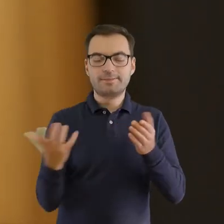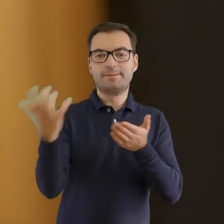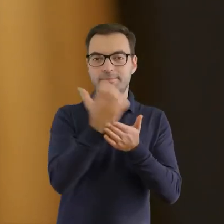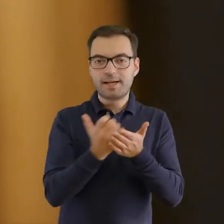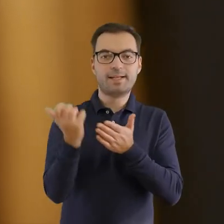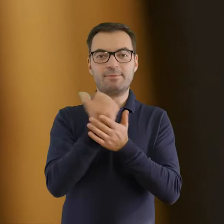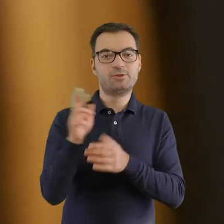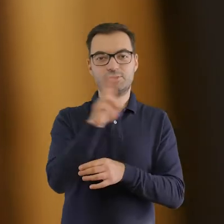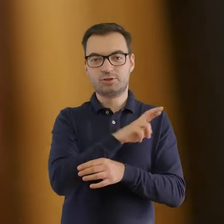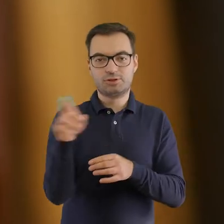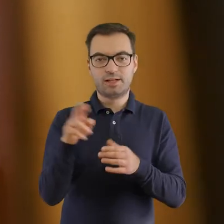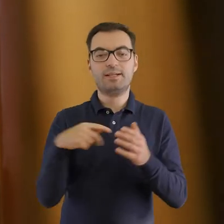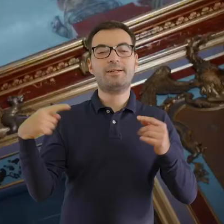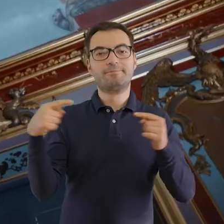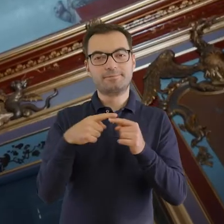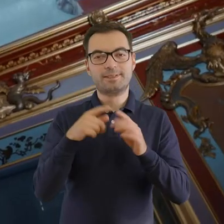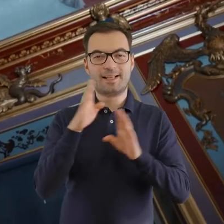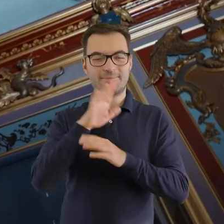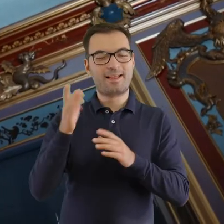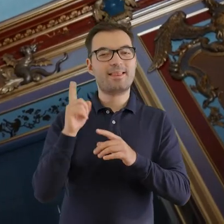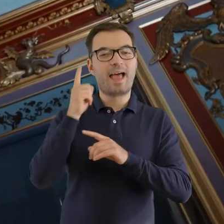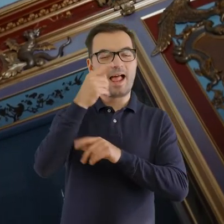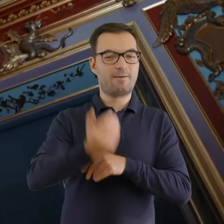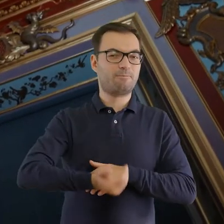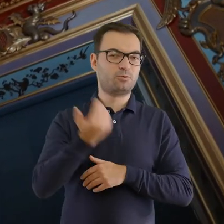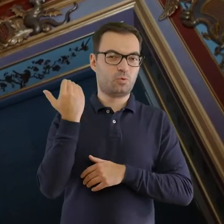zbierali, kolekcjonowali przedmioty o proweniencji dalekowschodniej.